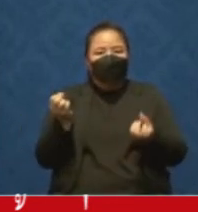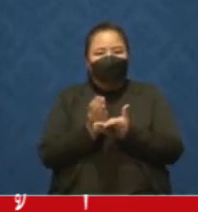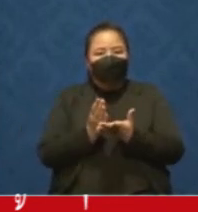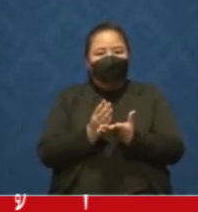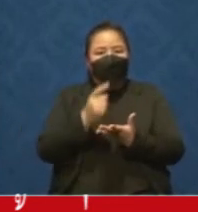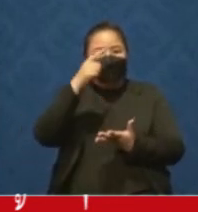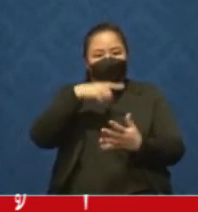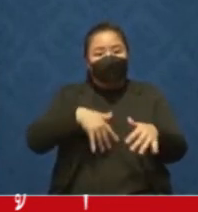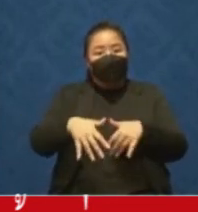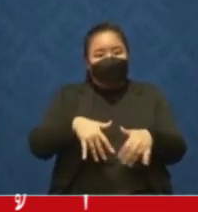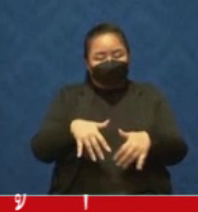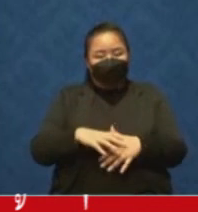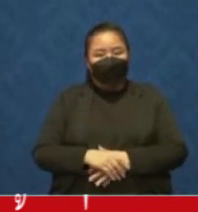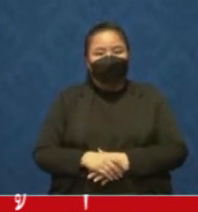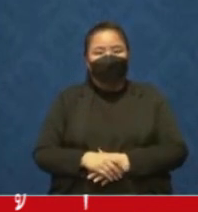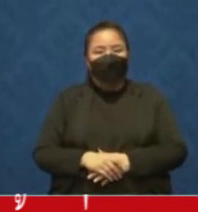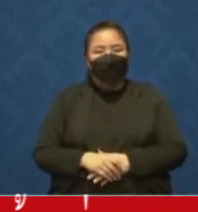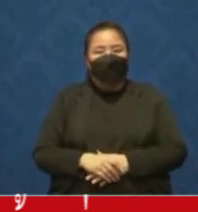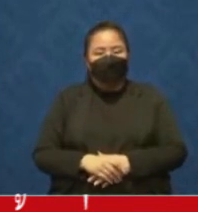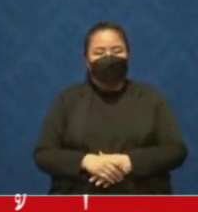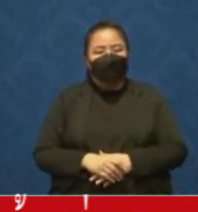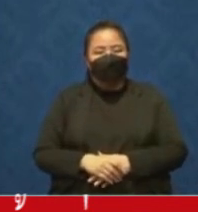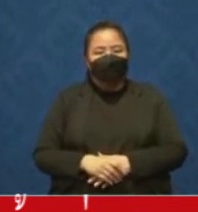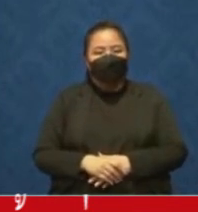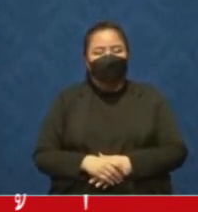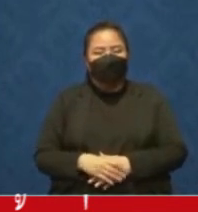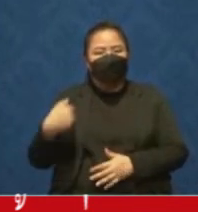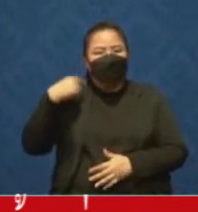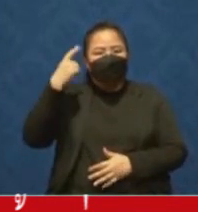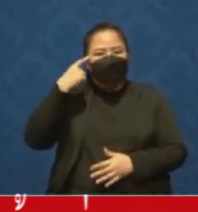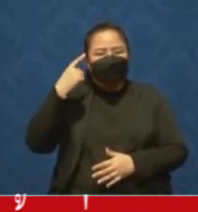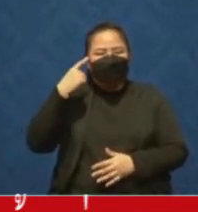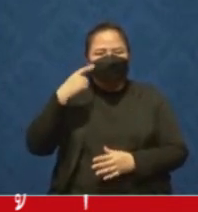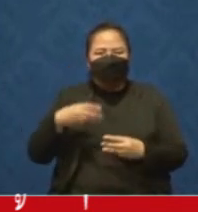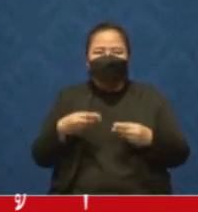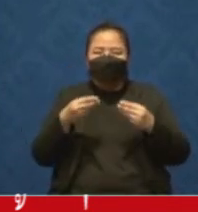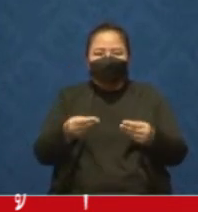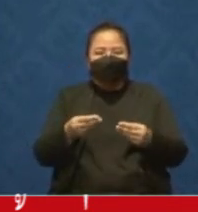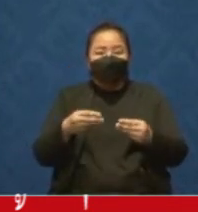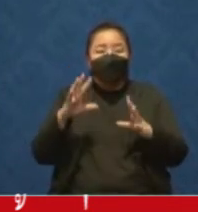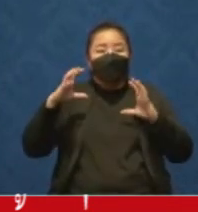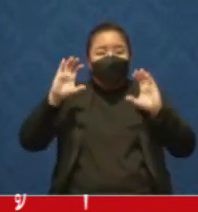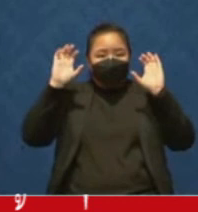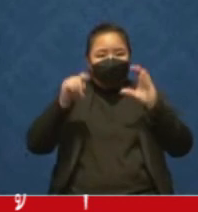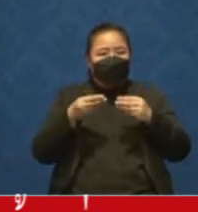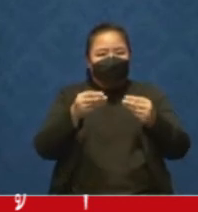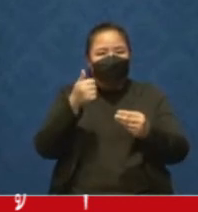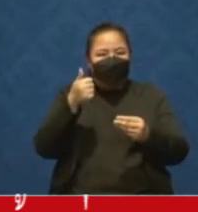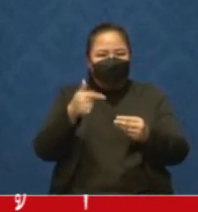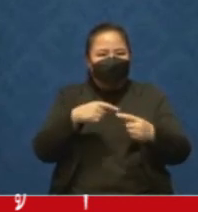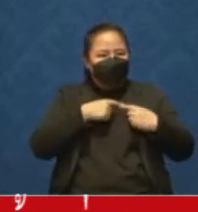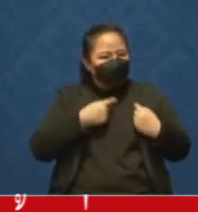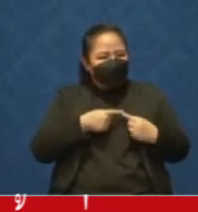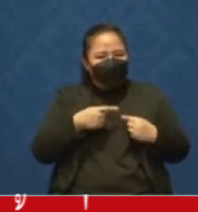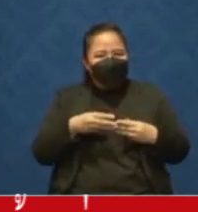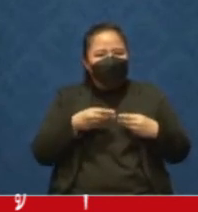ประชาชนจนไม่สามารถที่จะให้ความไว้วางใจรัฐบาลทุดนี้ไม่สามารถให้คว